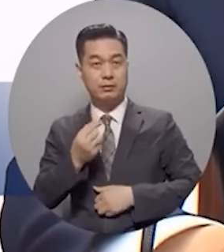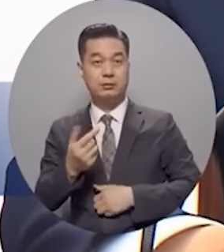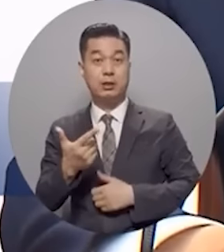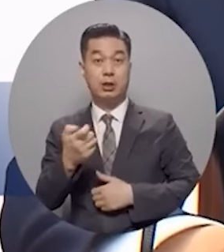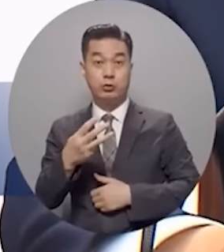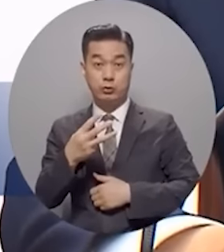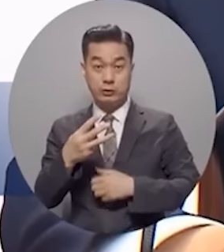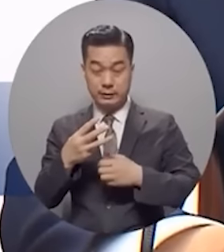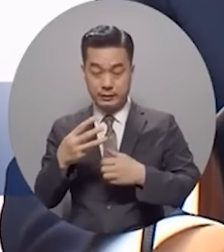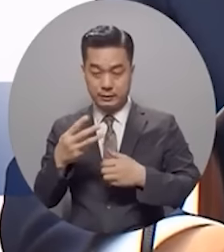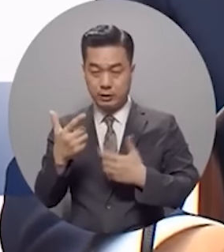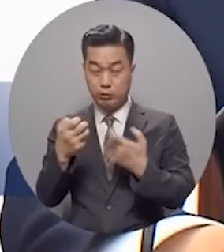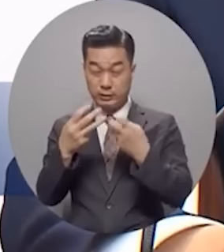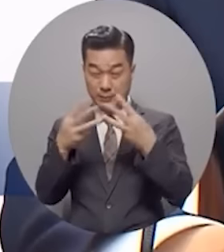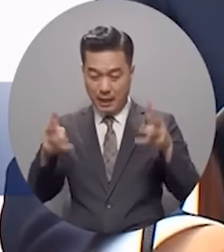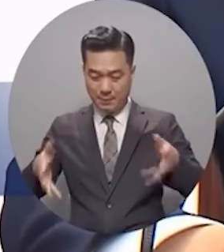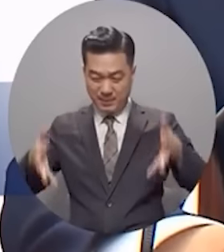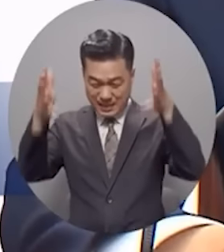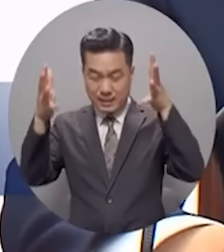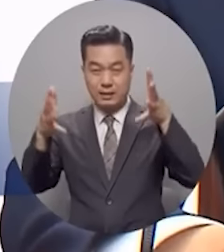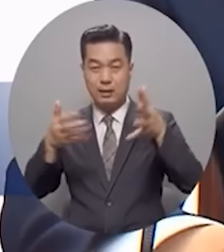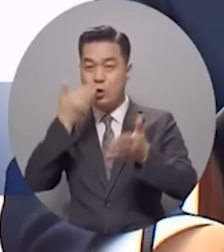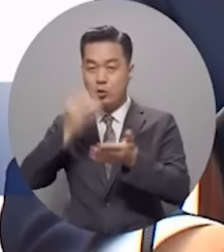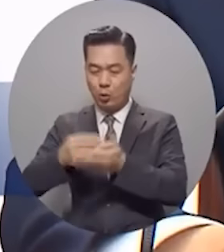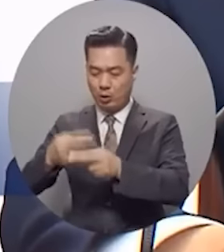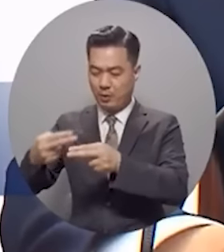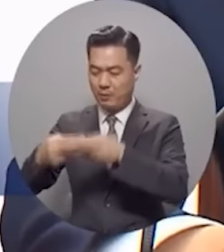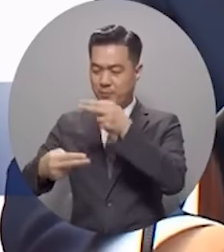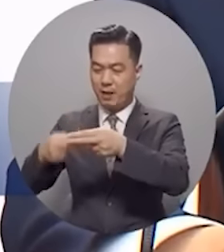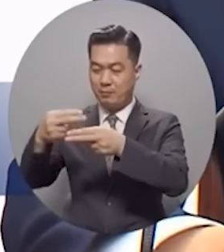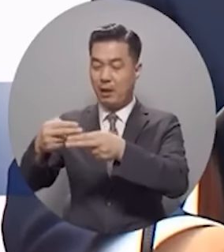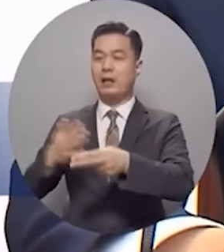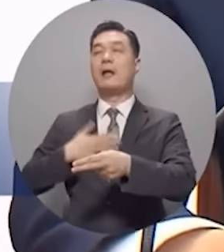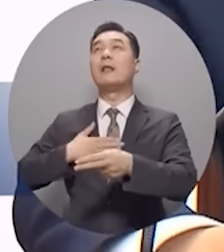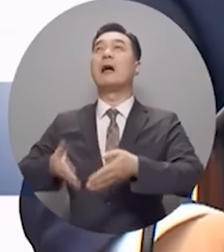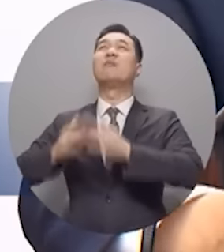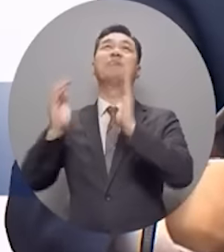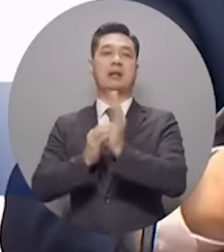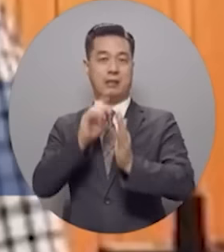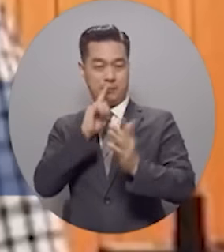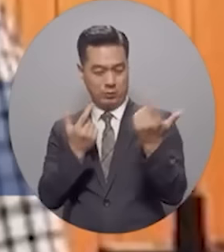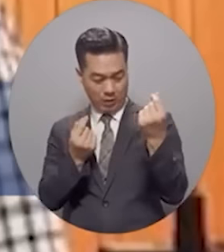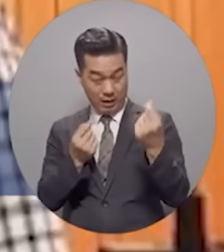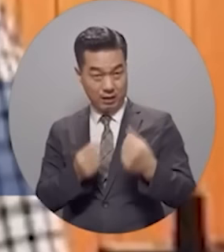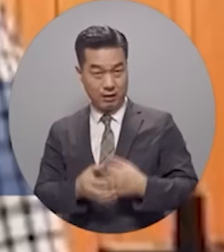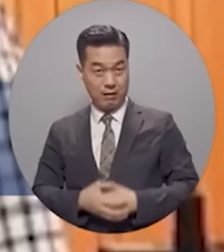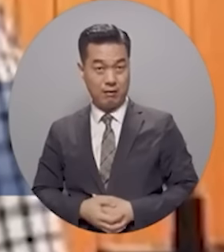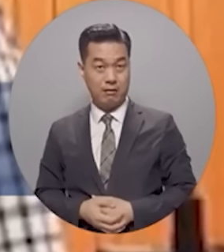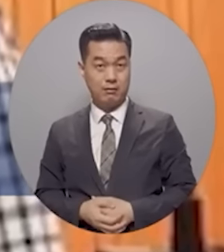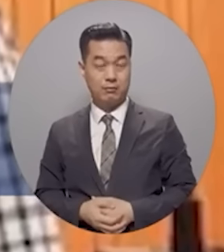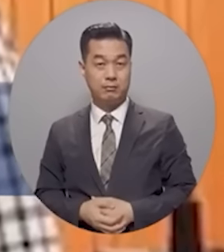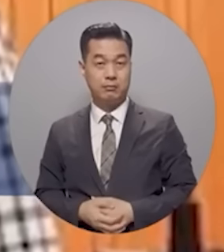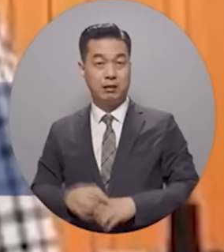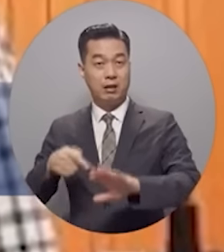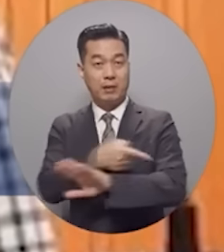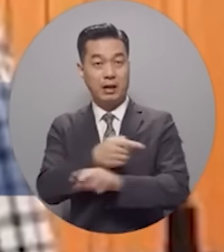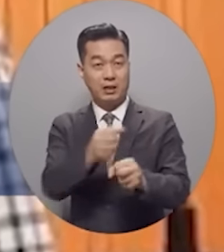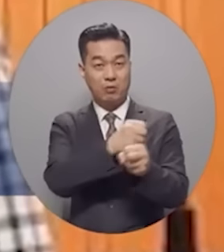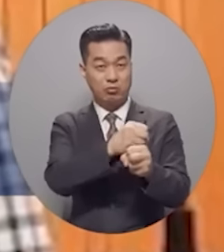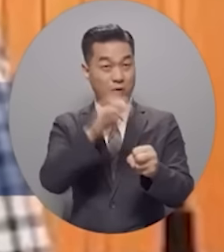벽돌공이 63빌딩 내가 세웠다. 뭐 그렇게 주장하는 것하고 별 차이가 없는. 아니 바깥에 묶어놓은